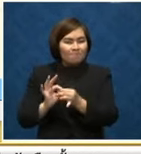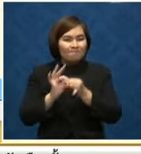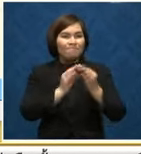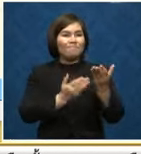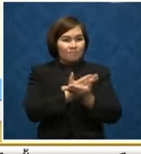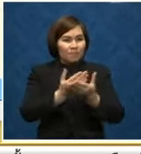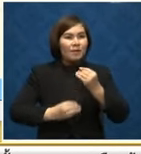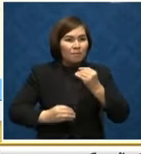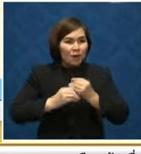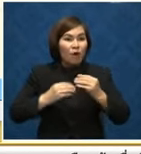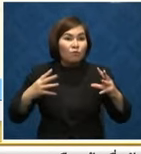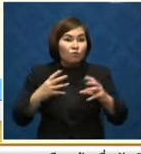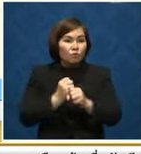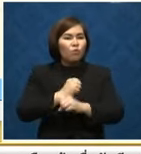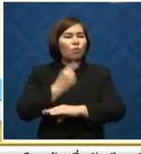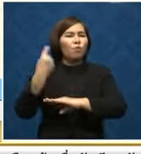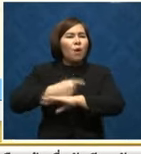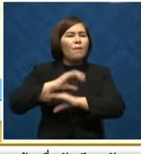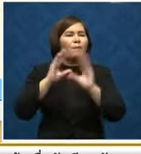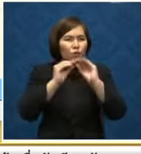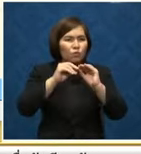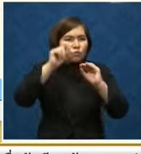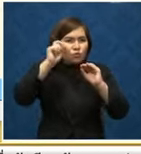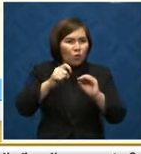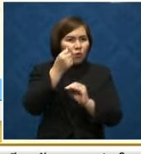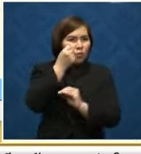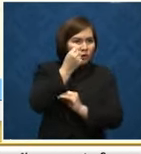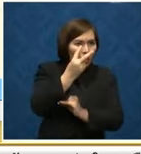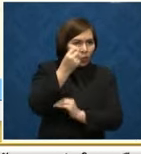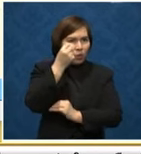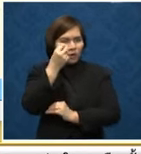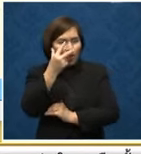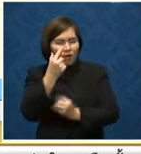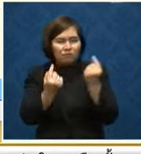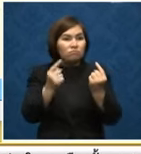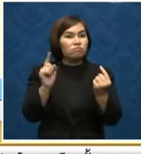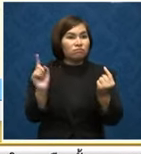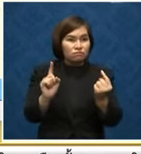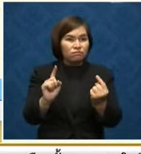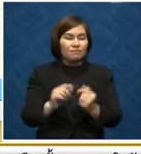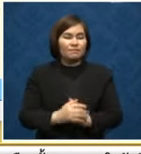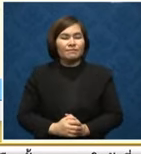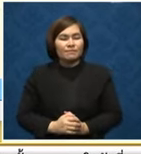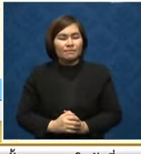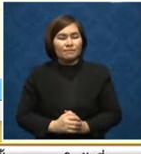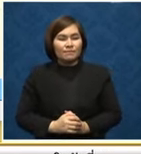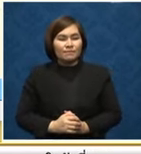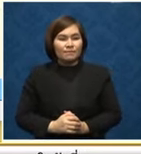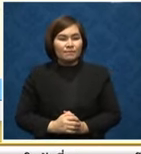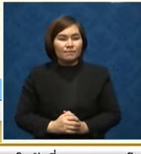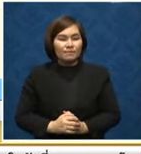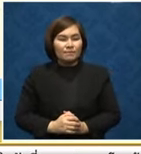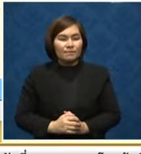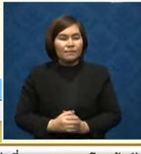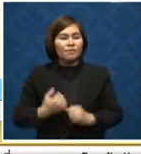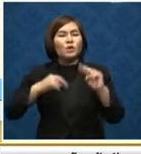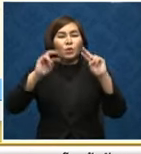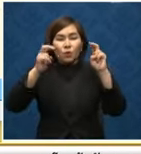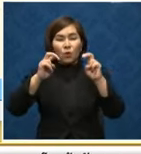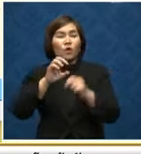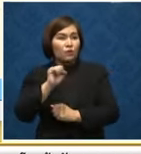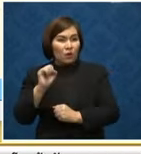าว่าวันประชุมนั้นควรจะมีระยะเวลาเป็นกี่วันต่อสัปดาห์ อย่างไรก็ตามครับมีบางประเด็นที่เพื่อนสมาชิกได้พูด